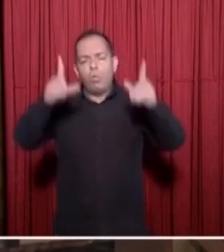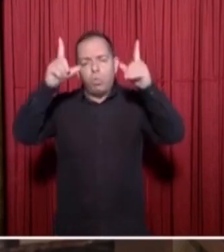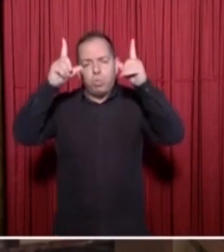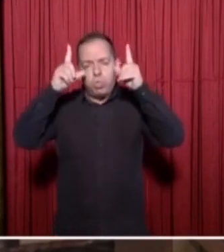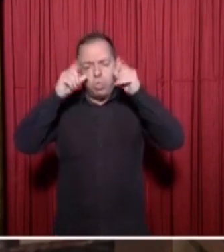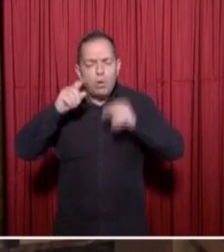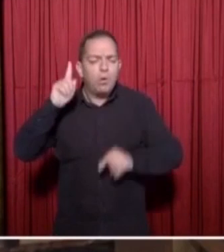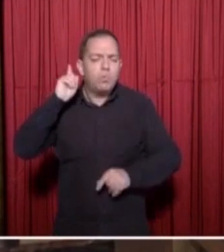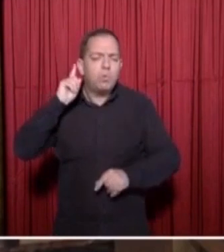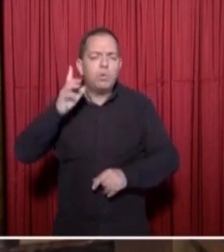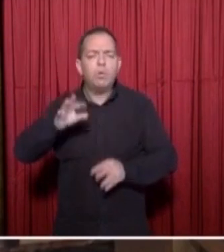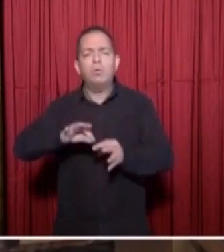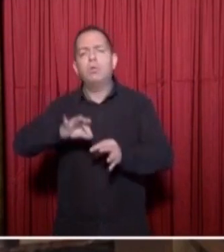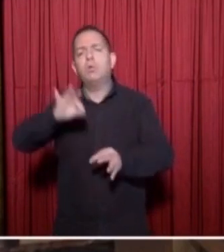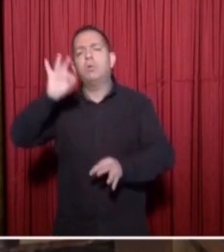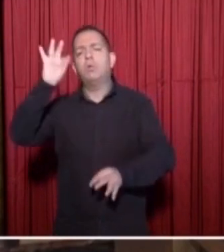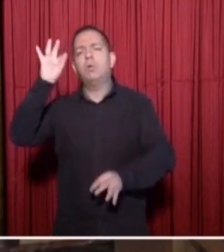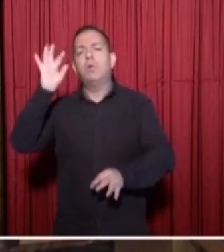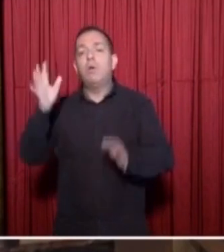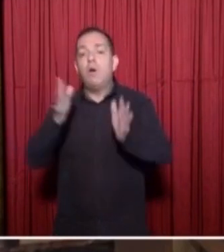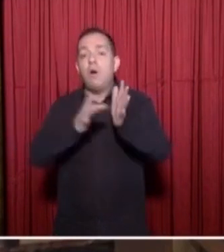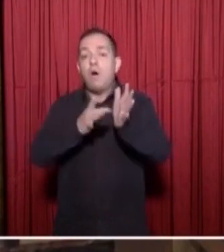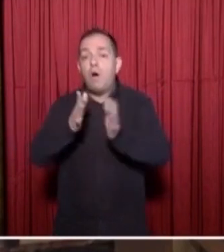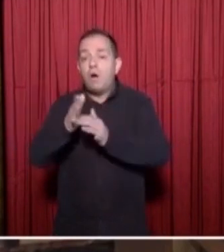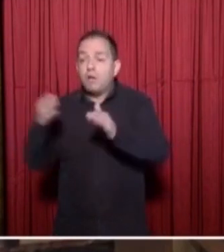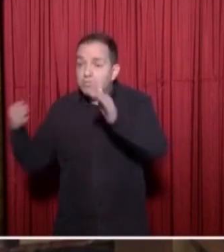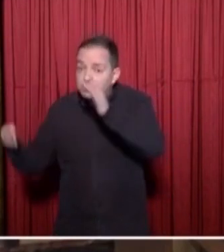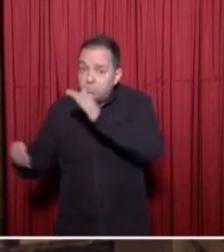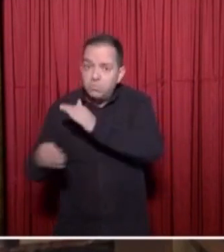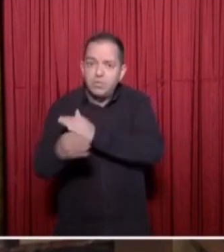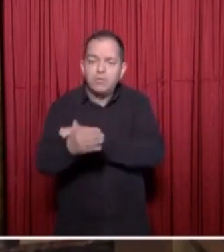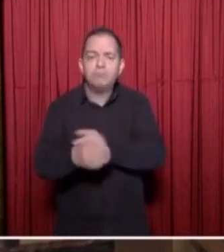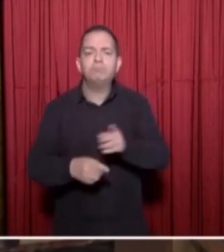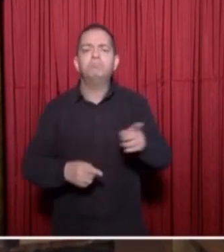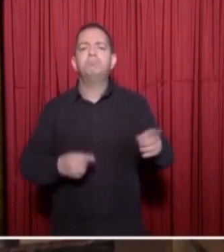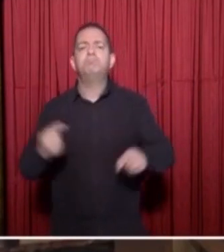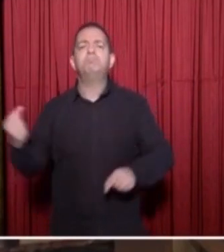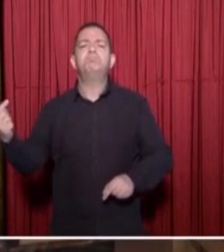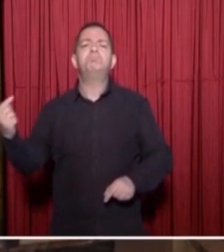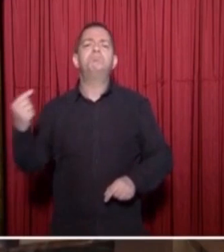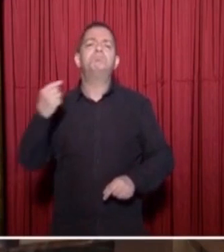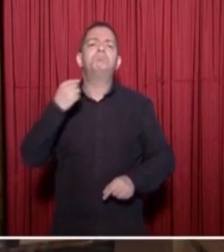άξιος δε πάλι τον ευρύσει